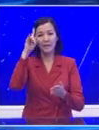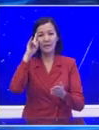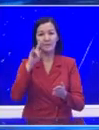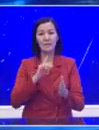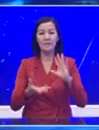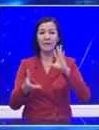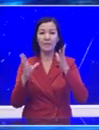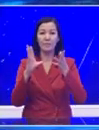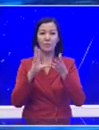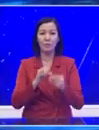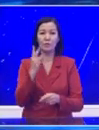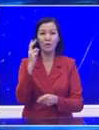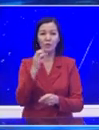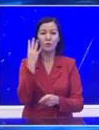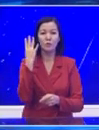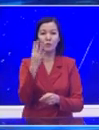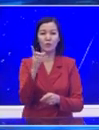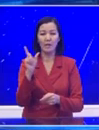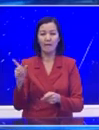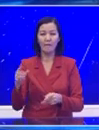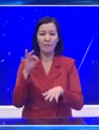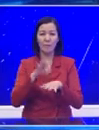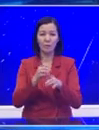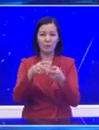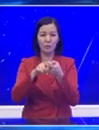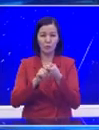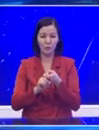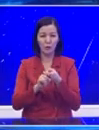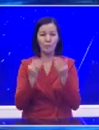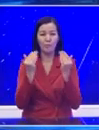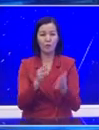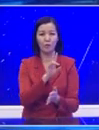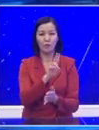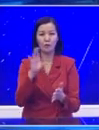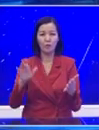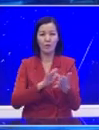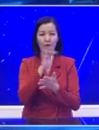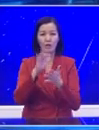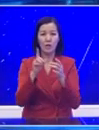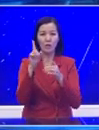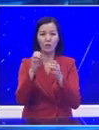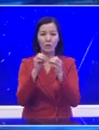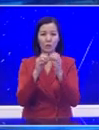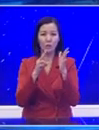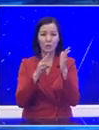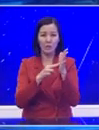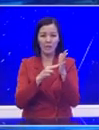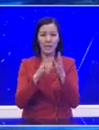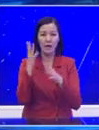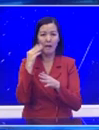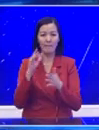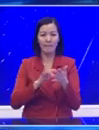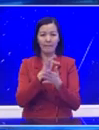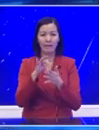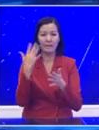204. Бұл қазір елдегі COVID-19 жұқтырғандардың саны. Бүгінде Нұр-Султан қаласында 117 дерек. Алматы